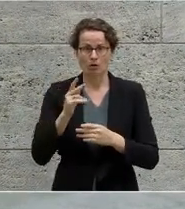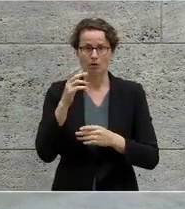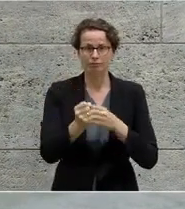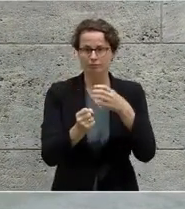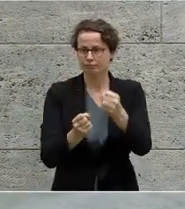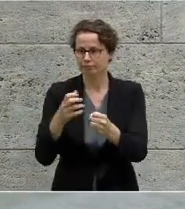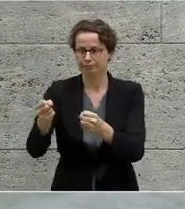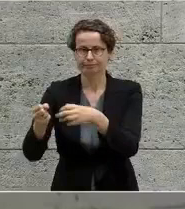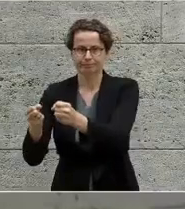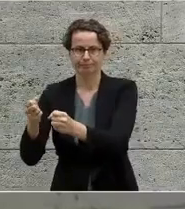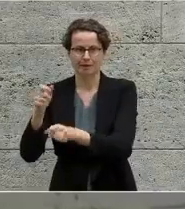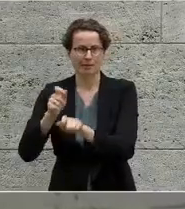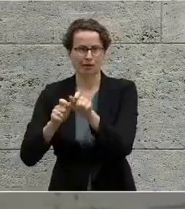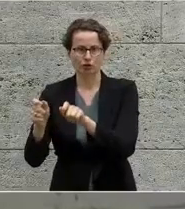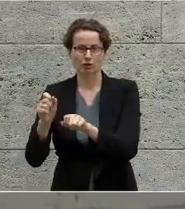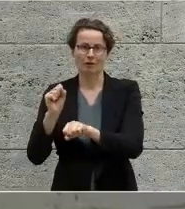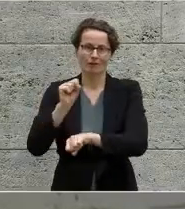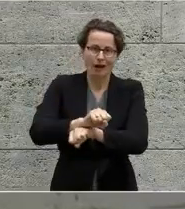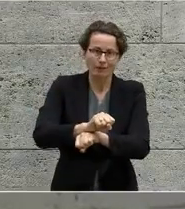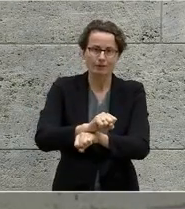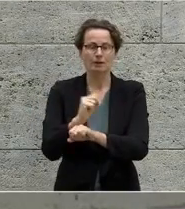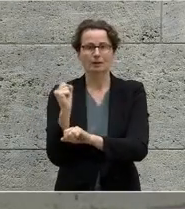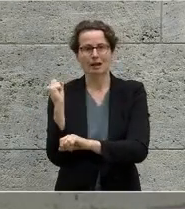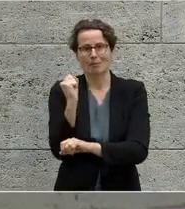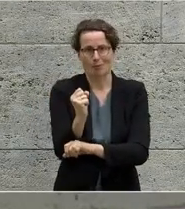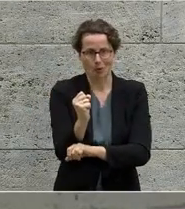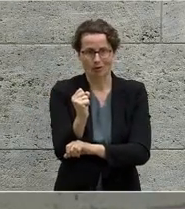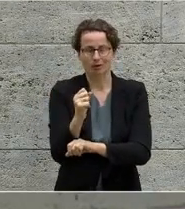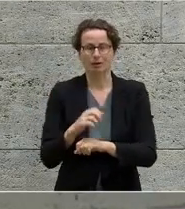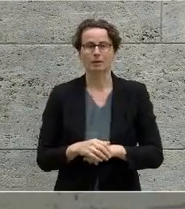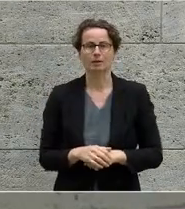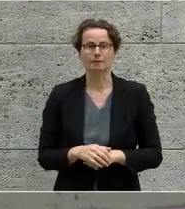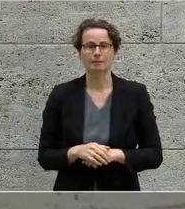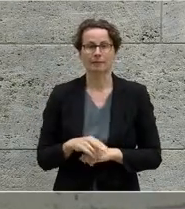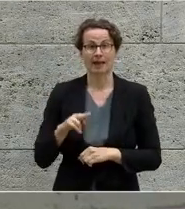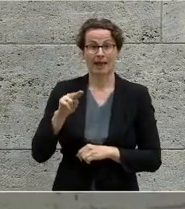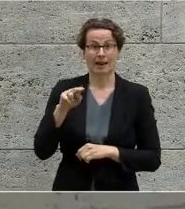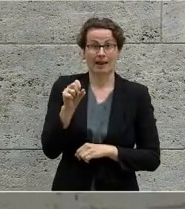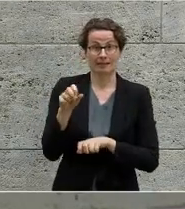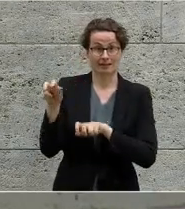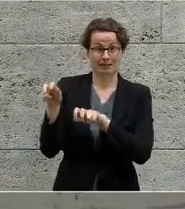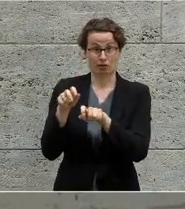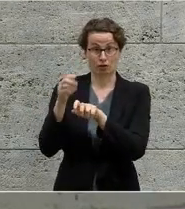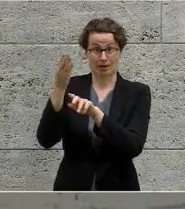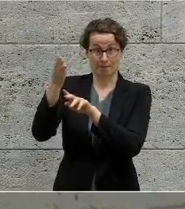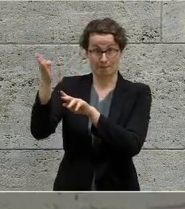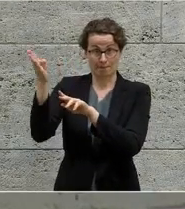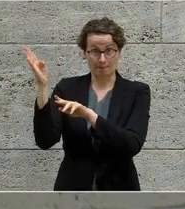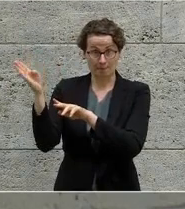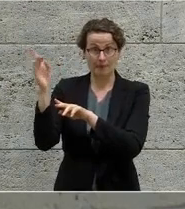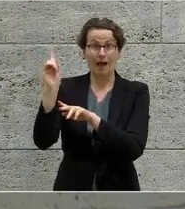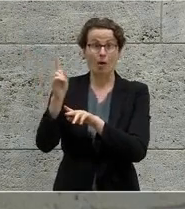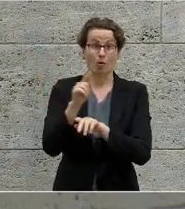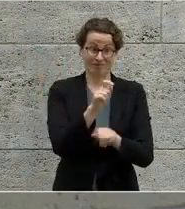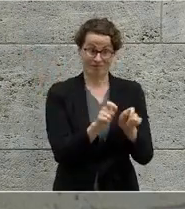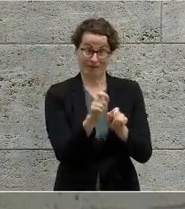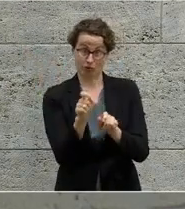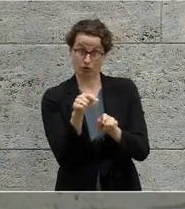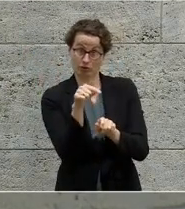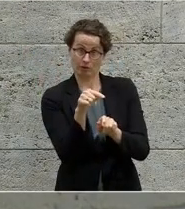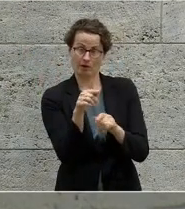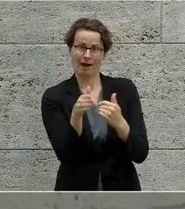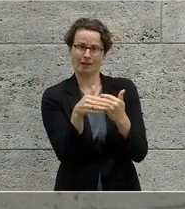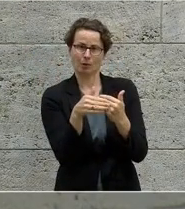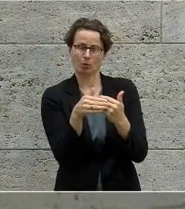verhaftet und ermordet. Das NS-Regime hinterließ auch den Angehörigen eine schwere Last.